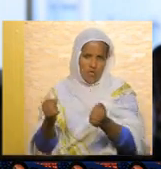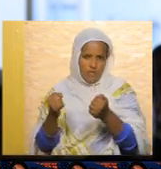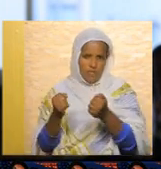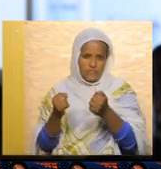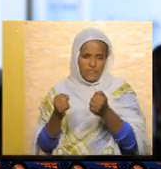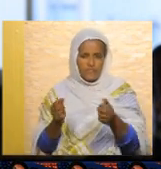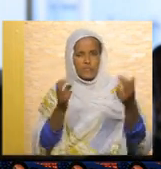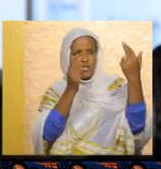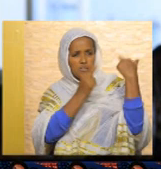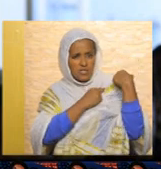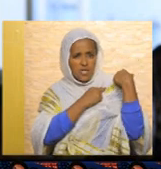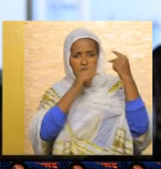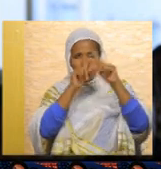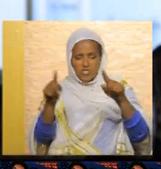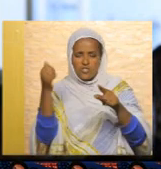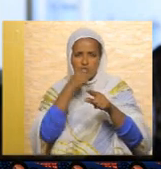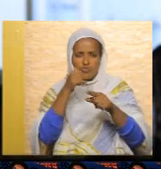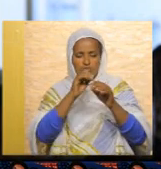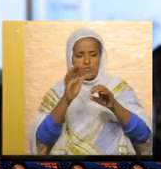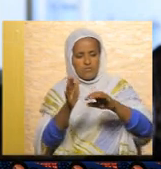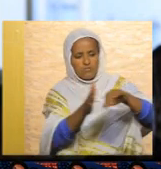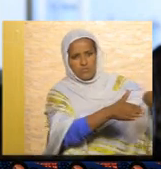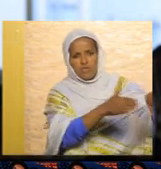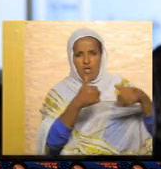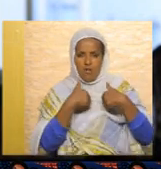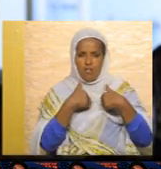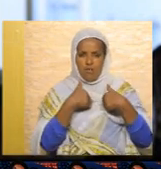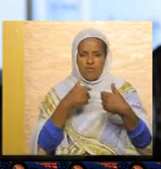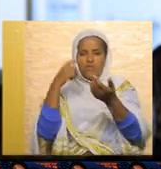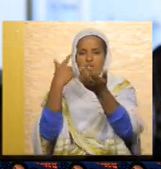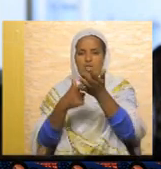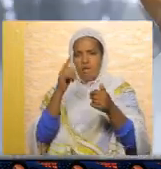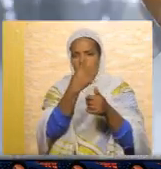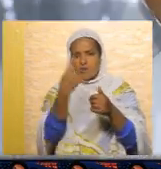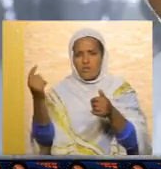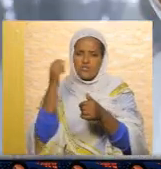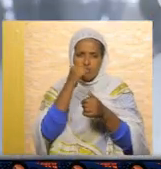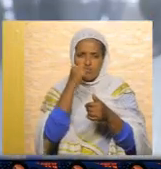ለአማርኛ ትርጓሜ ነው። ፌሚኒዝም ትክክለኛ ወይ ፍሪያክሽን ነው የሴቶችን መብት ለማስከበር የሚል ነው።